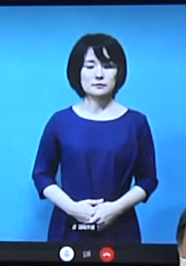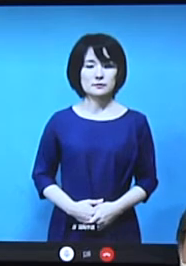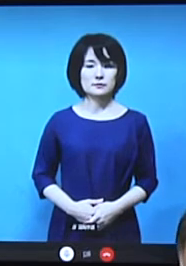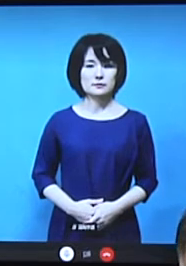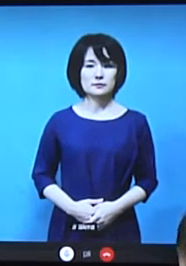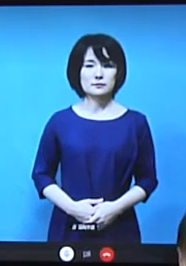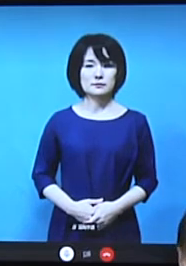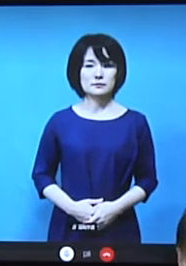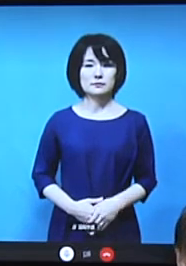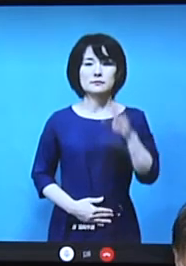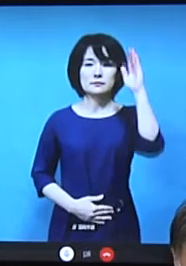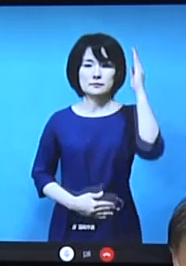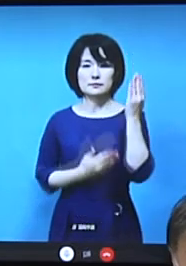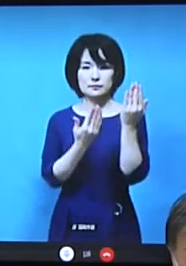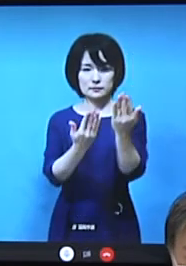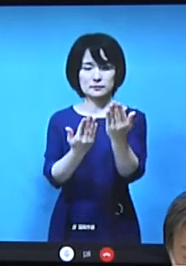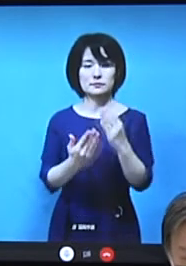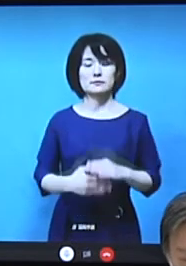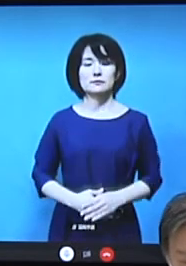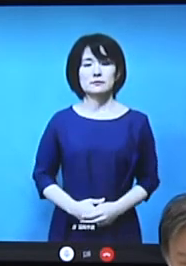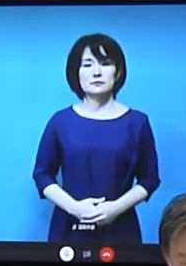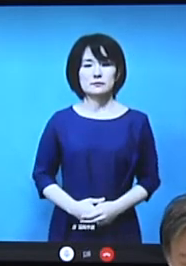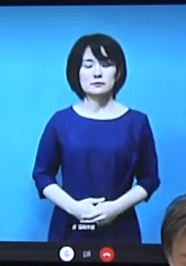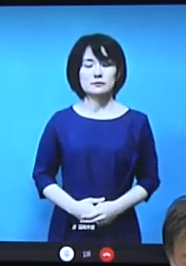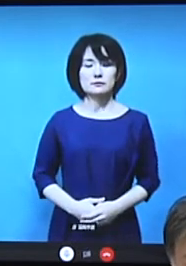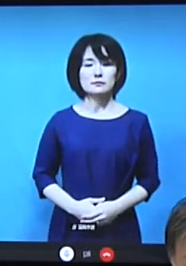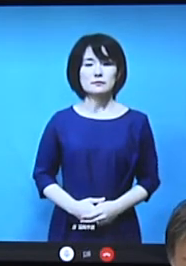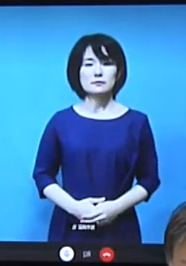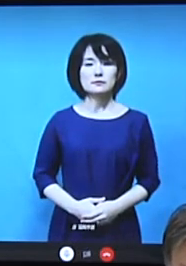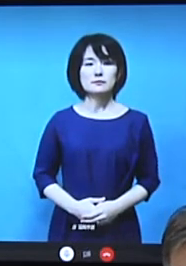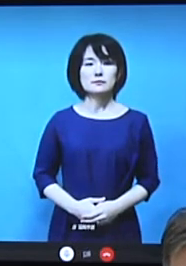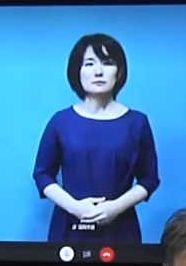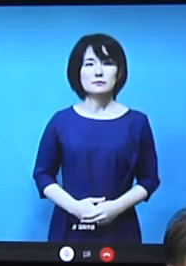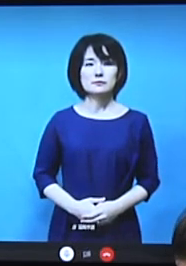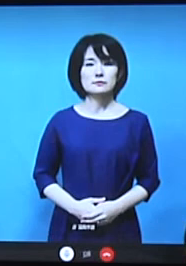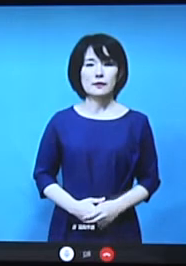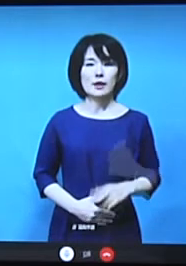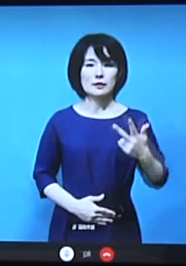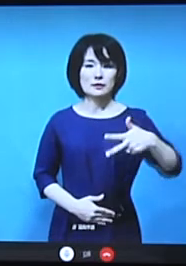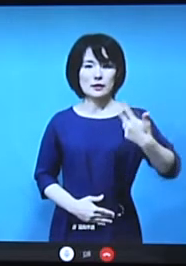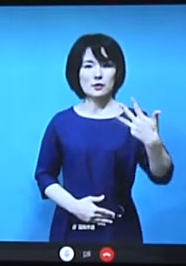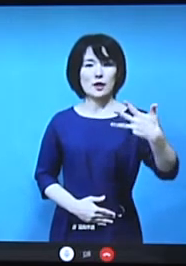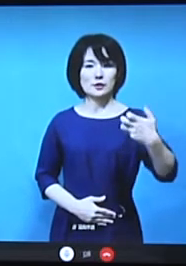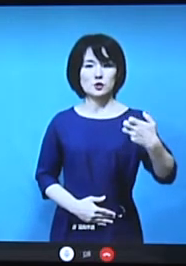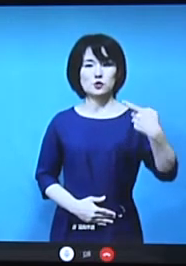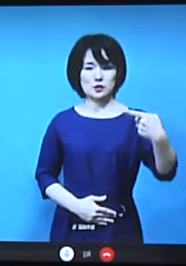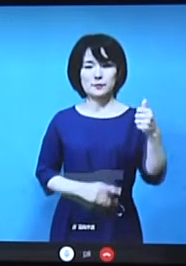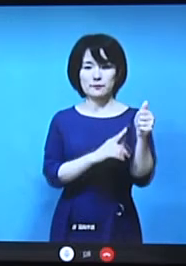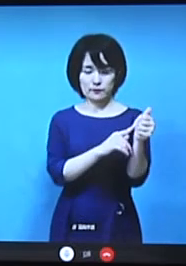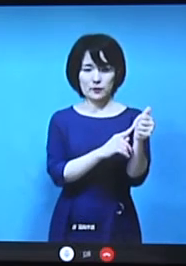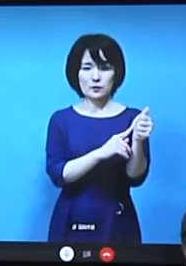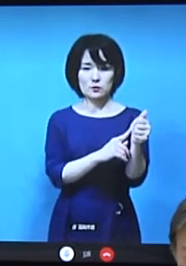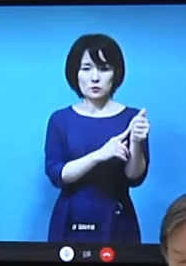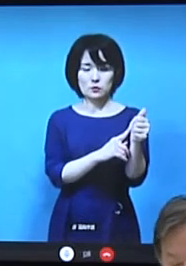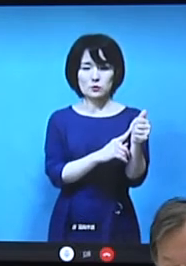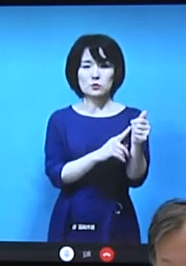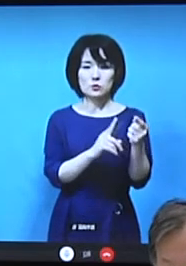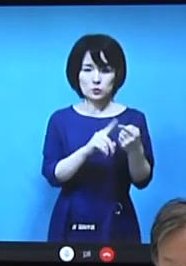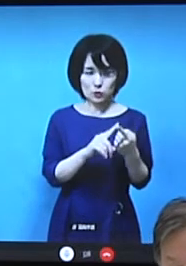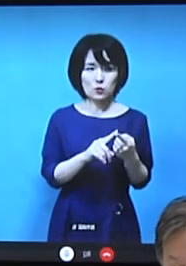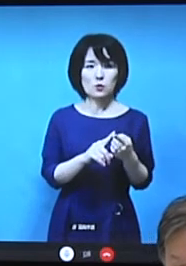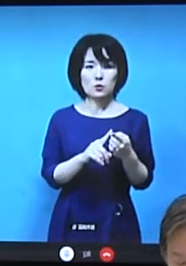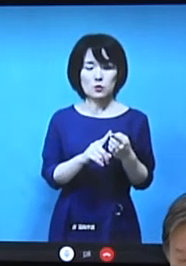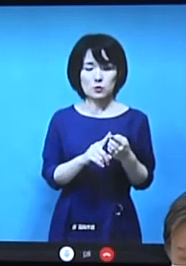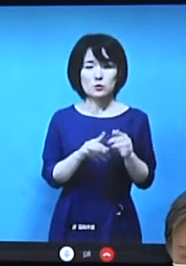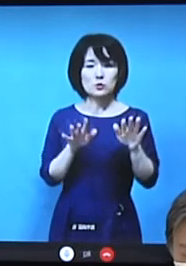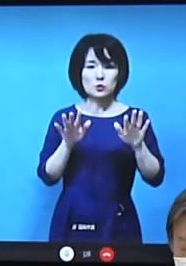すみません、朝日新聞の畑野と申します。この781と、あと今日の786までの